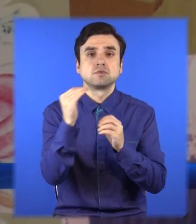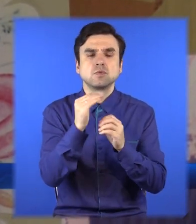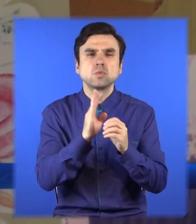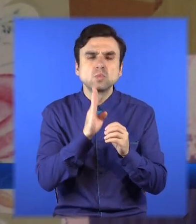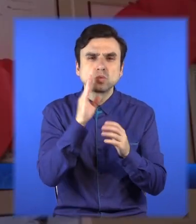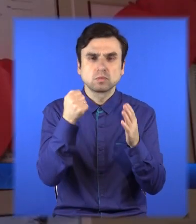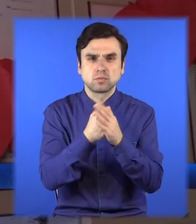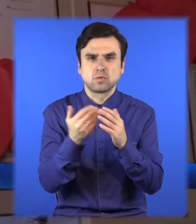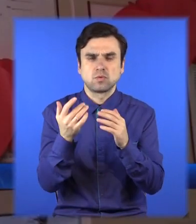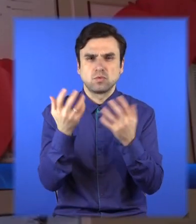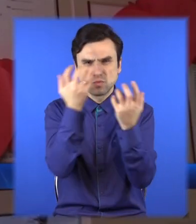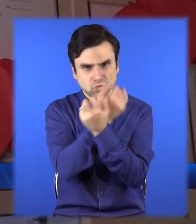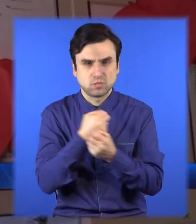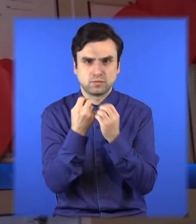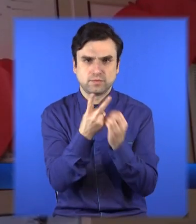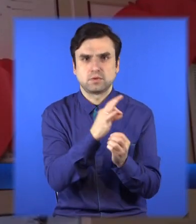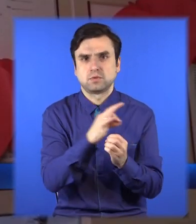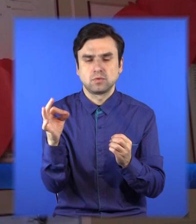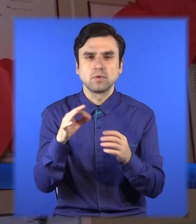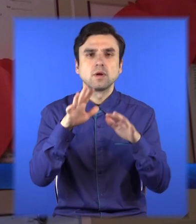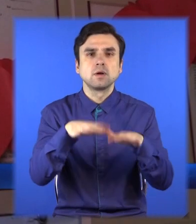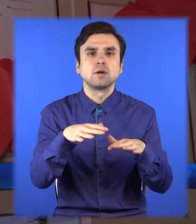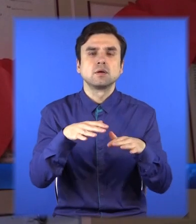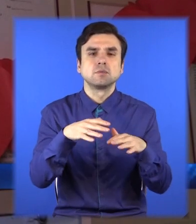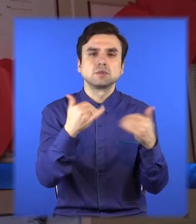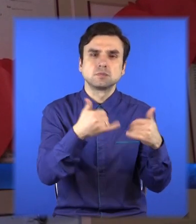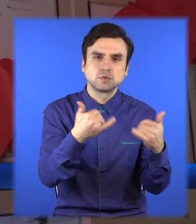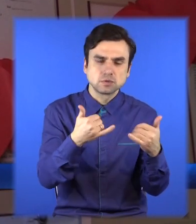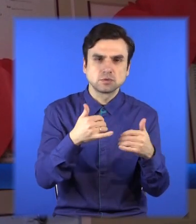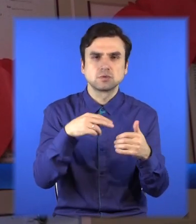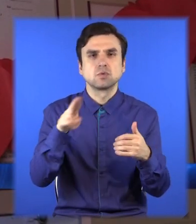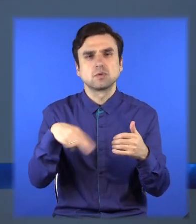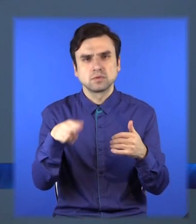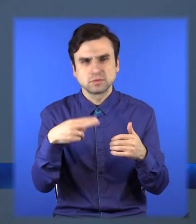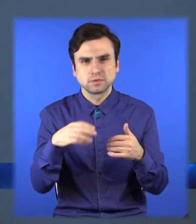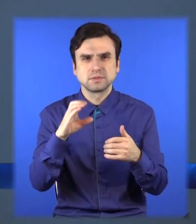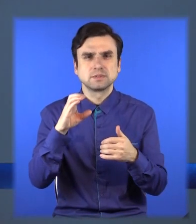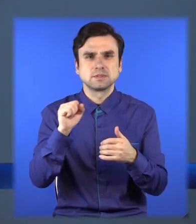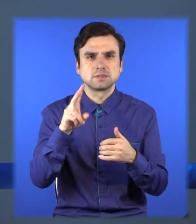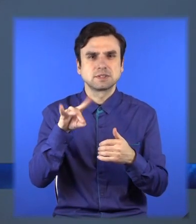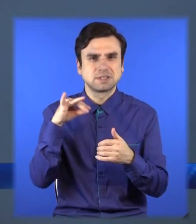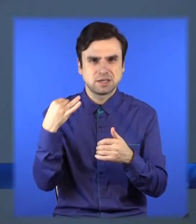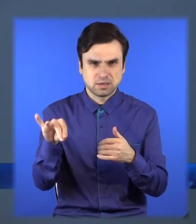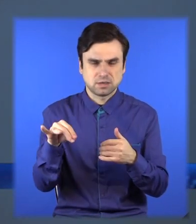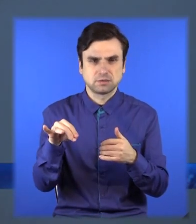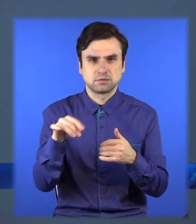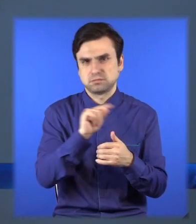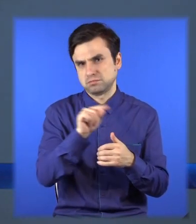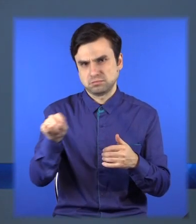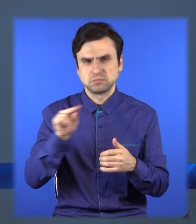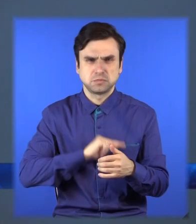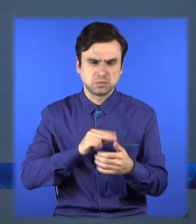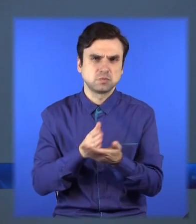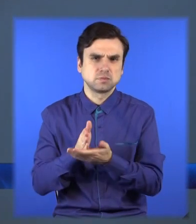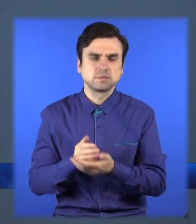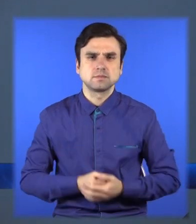самого ранку до півночі у металургійному, довгинцівському та саксаганському відділах РАЦСу. Кохання вам взаємного, бажає